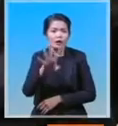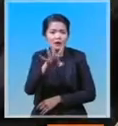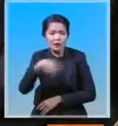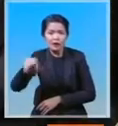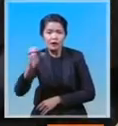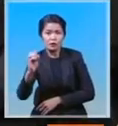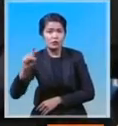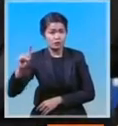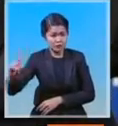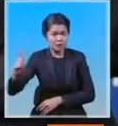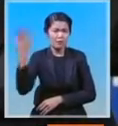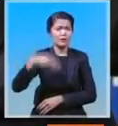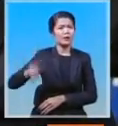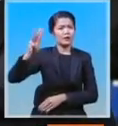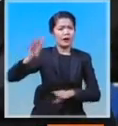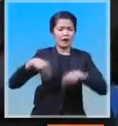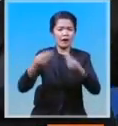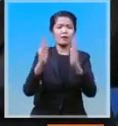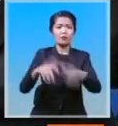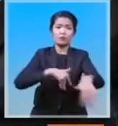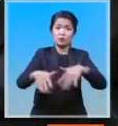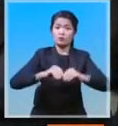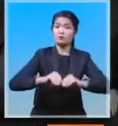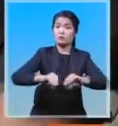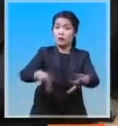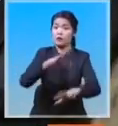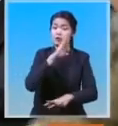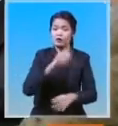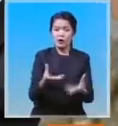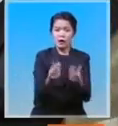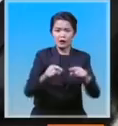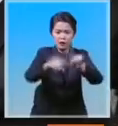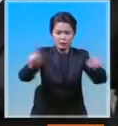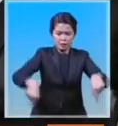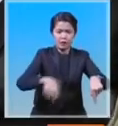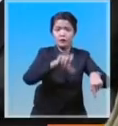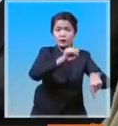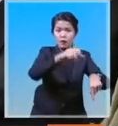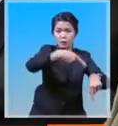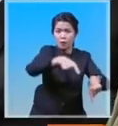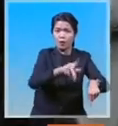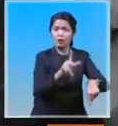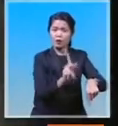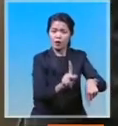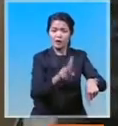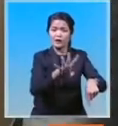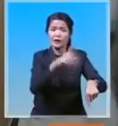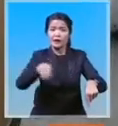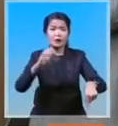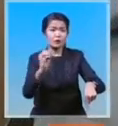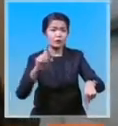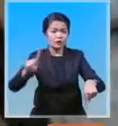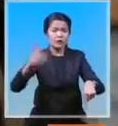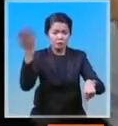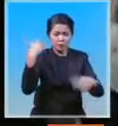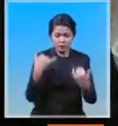ที่พรรคได้สัญญาไว้กับประชาชนคือถ้าเกิดว่าบอกสปก. 4-01 อันนั้นเป็นเรื่องในอดีตนะที่เราจะคุ้นเคยกันแต่ว่าล่